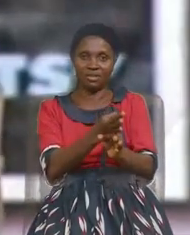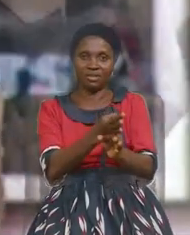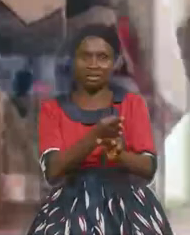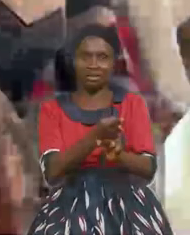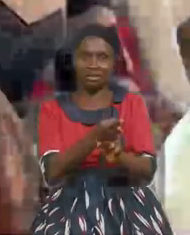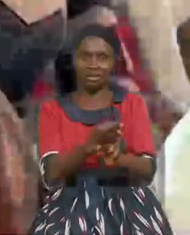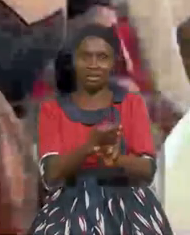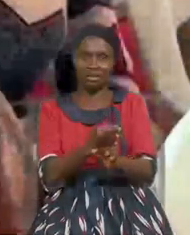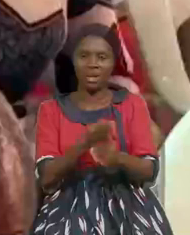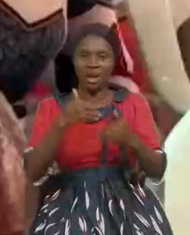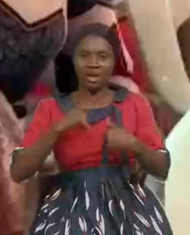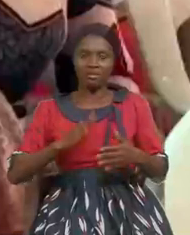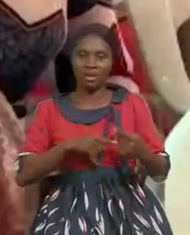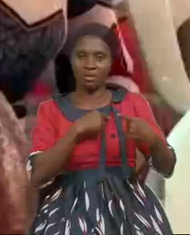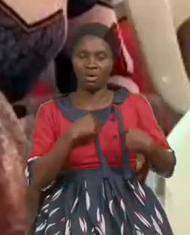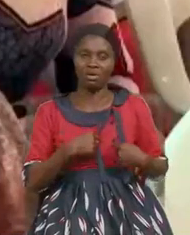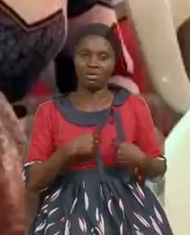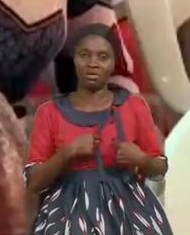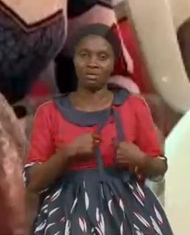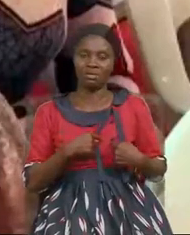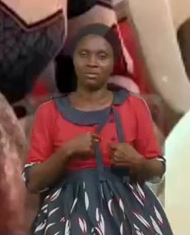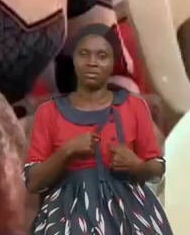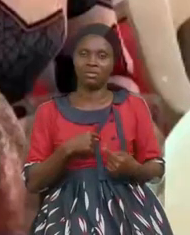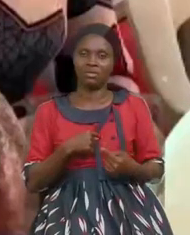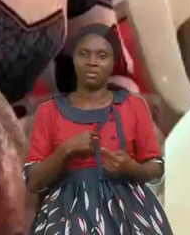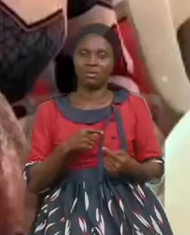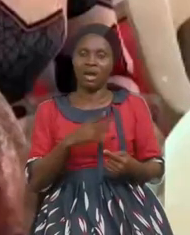lavé d'une eau pure.